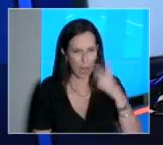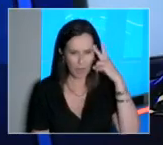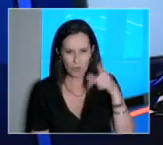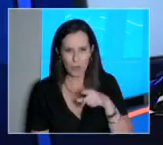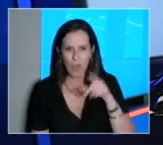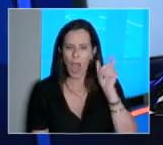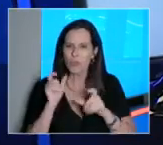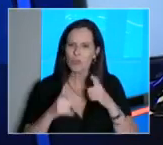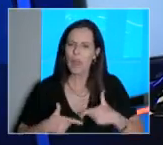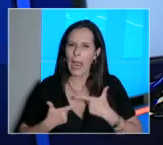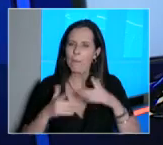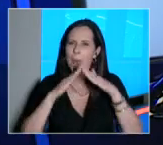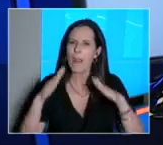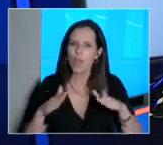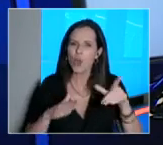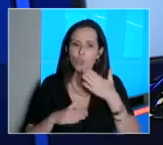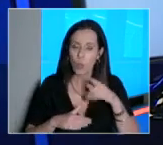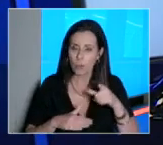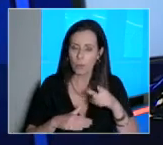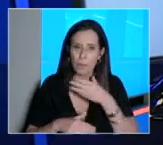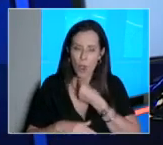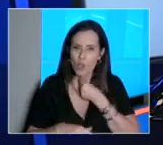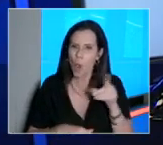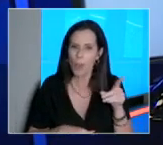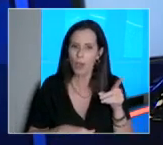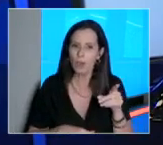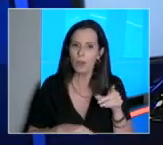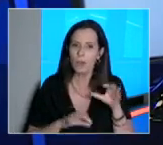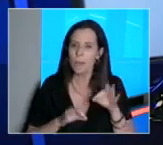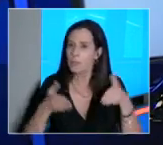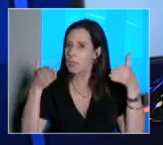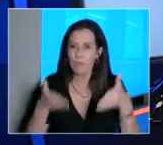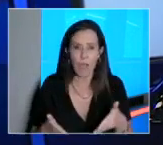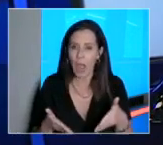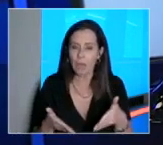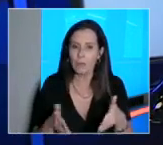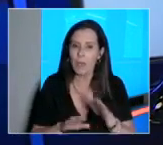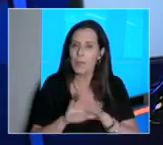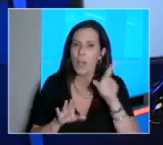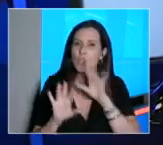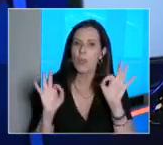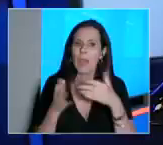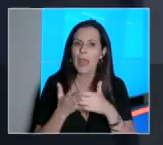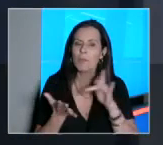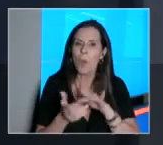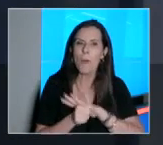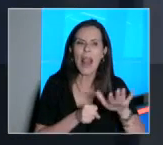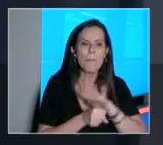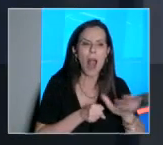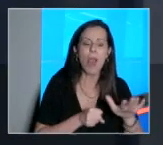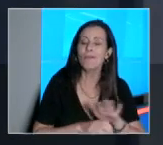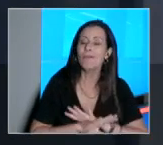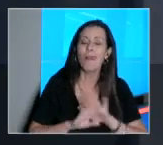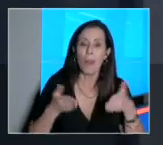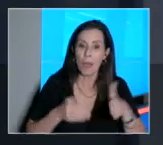אומר שאנשים שחיים במחנות, או במחנה בגונדר ובאדיס, בעצם נקברים בבתי קברות בלי שמות, כי אין מקום בבתי קברות. בלי